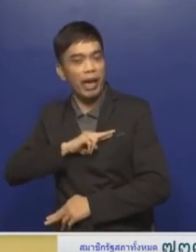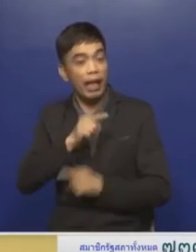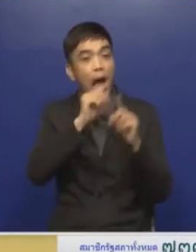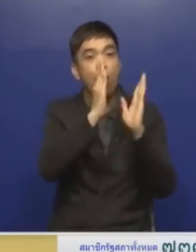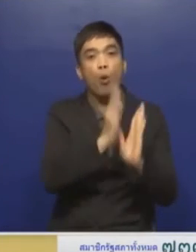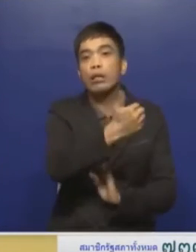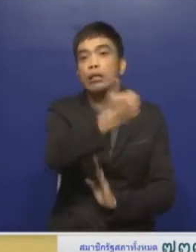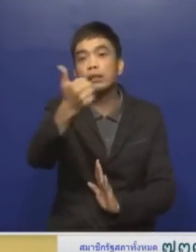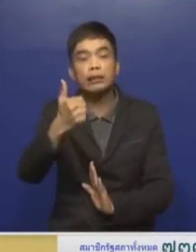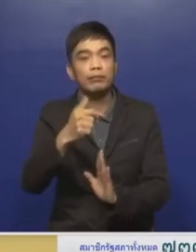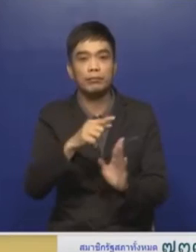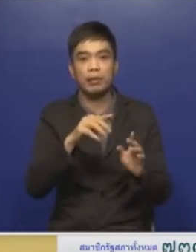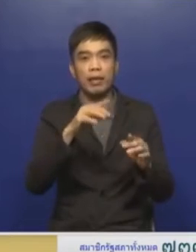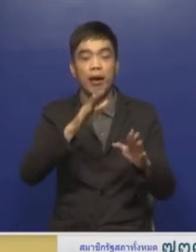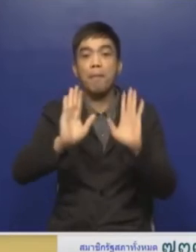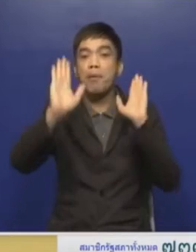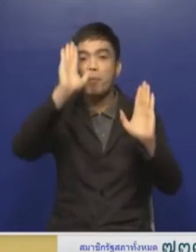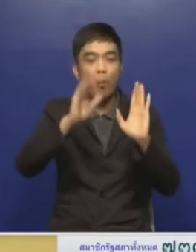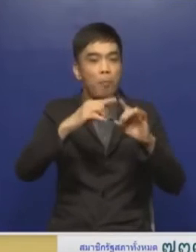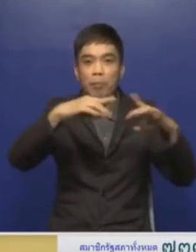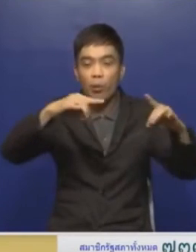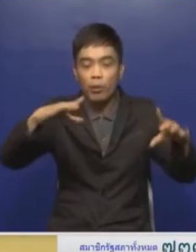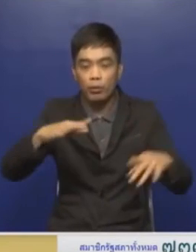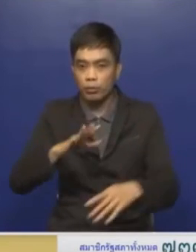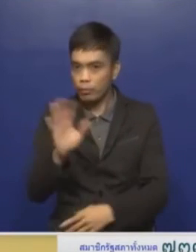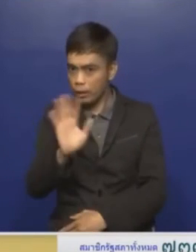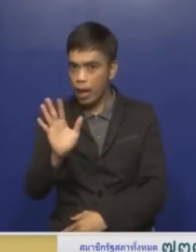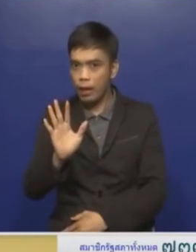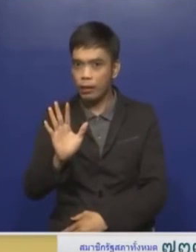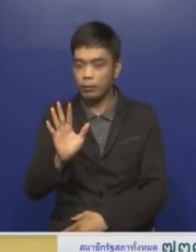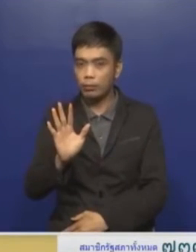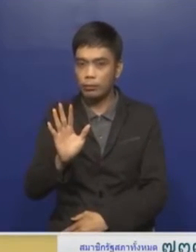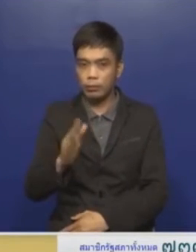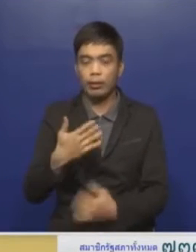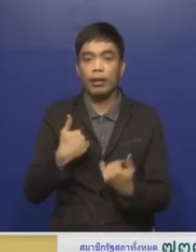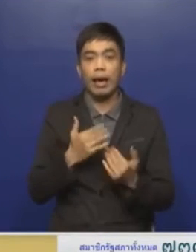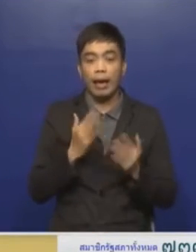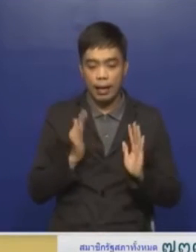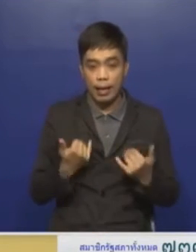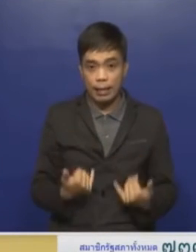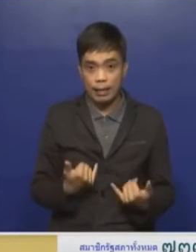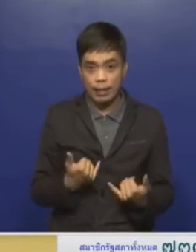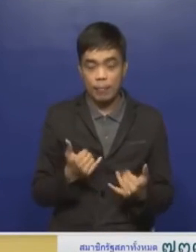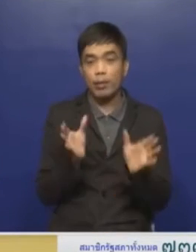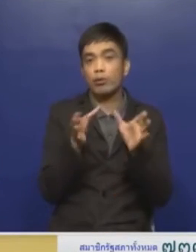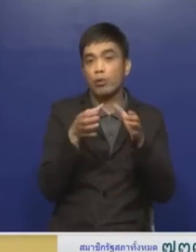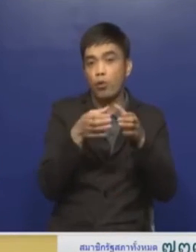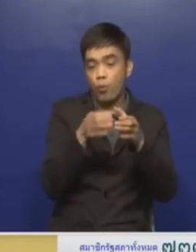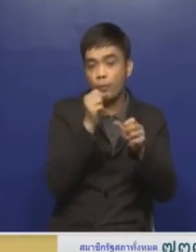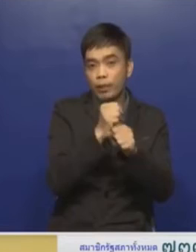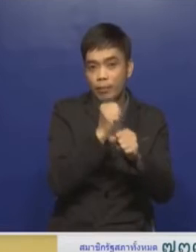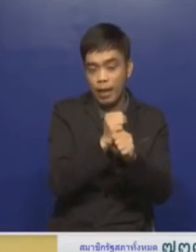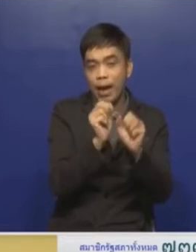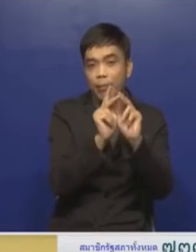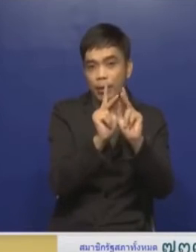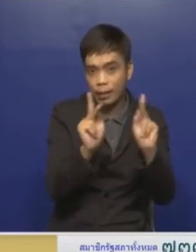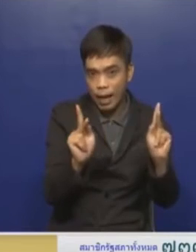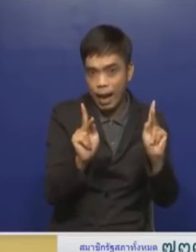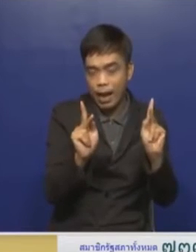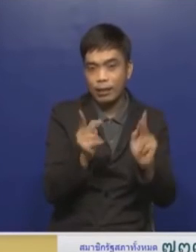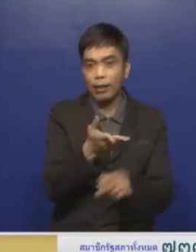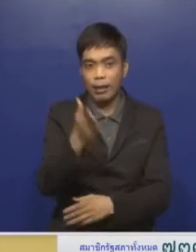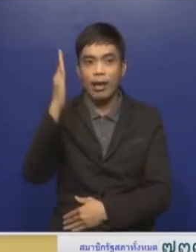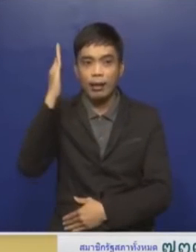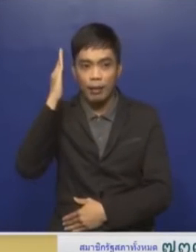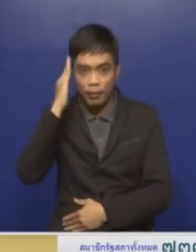านโทษเพรว่าผมกับผู้อภิปรายเมื่อกี้เป็นกรรมธิการมาด้วยกันผมคิดวทานคงได้รบทราบ